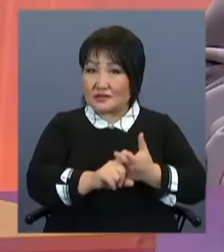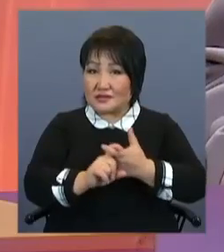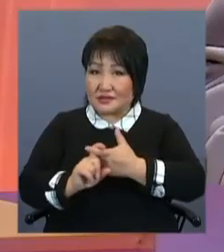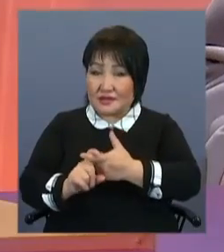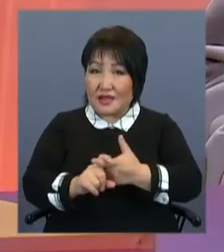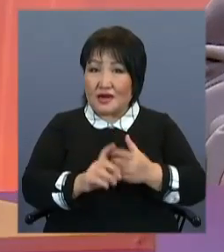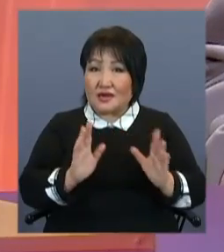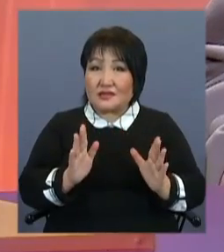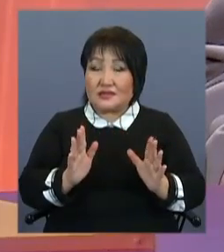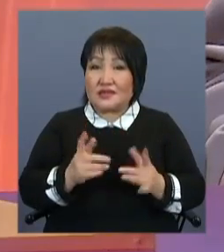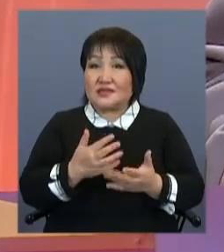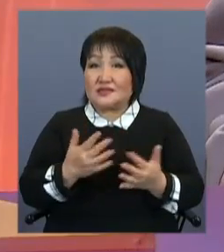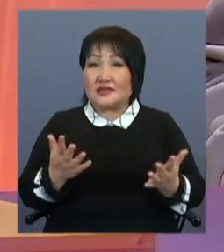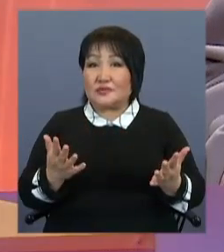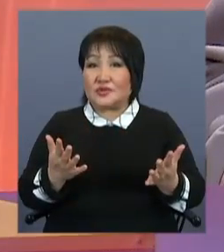істеп,